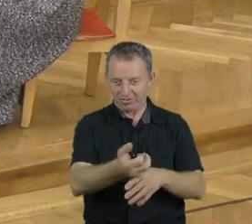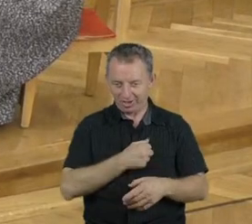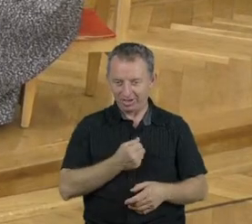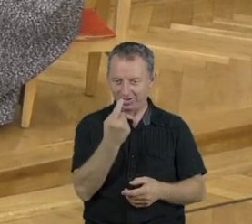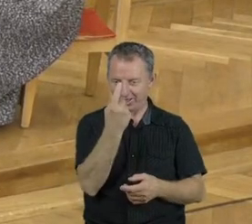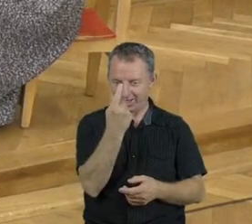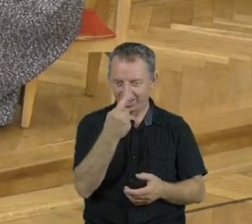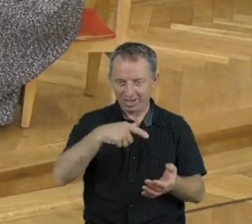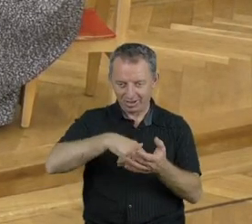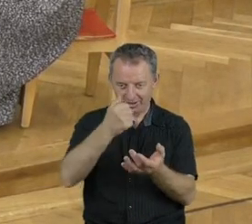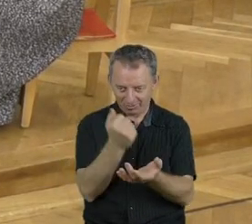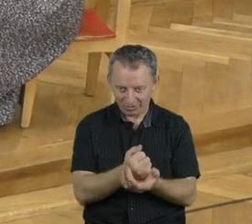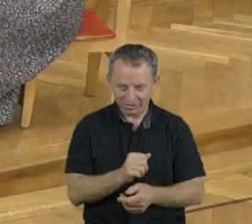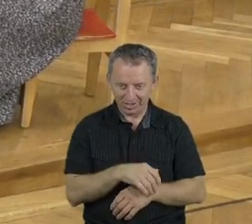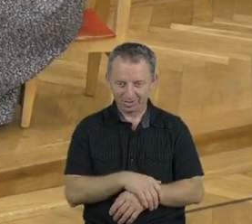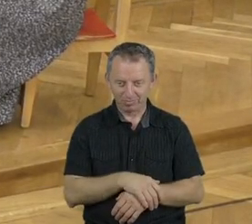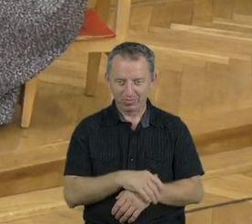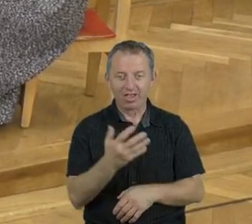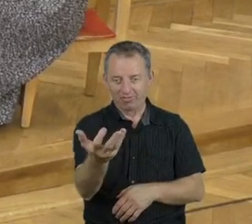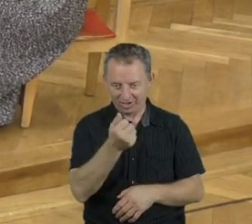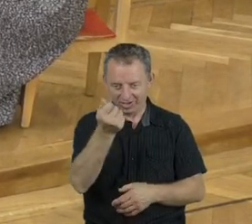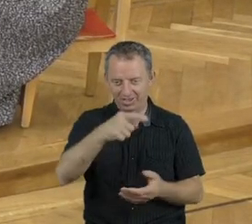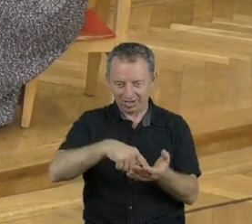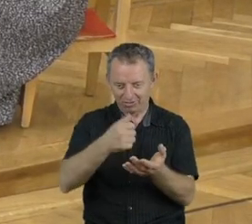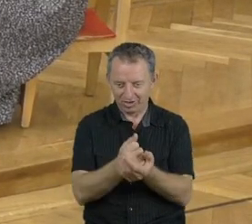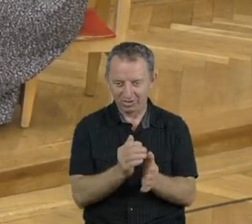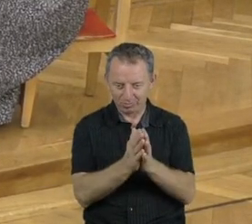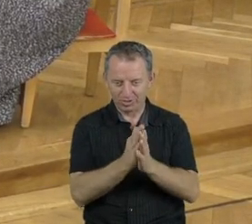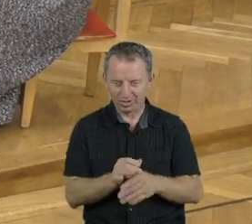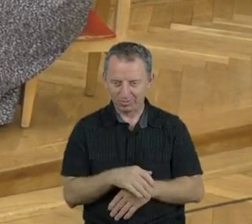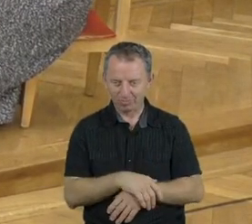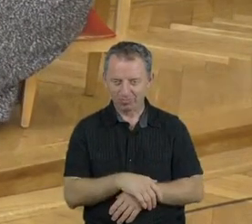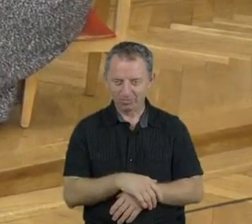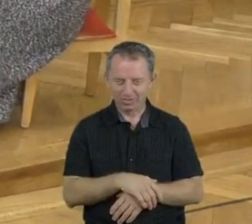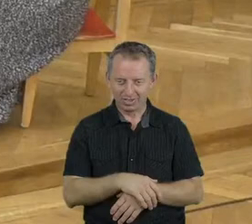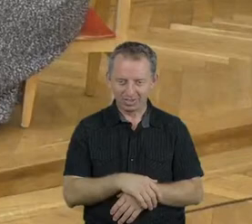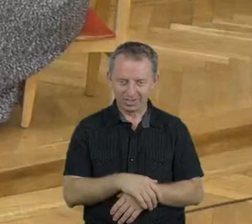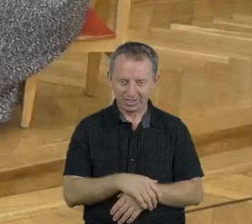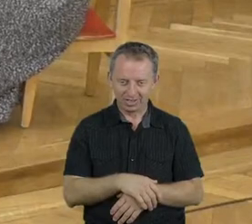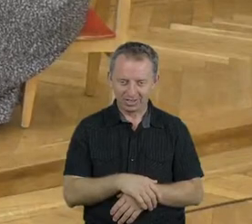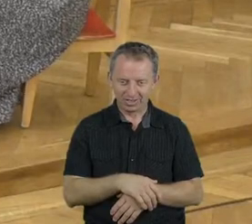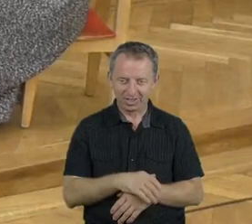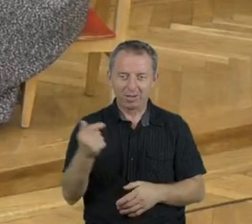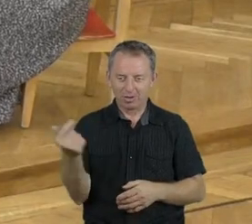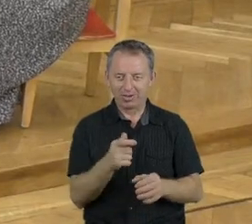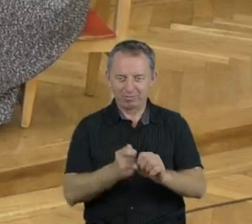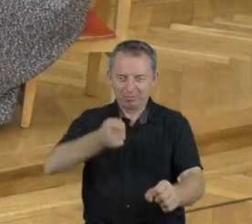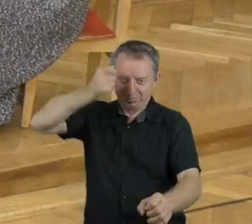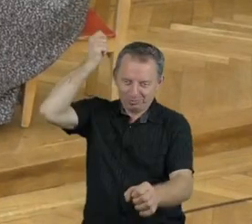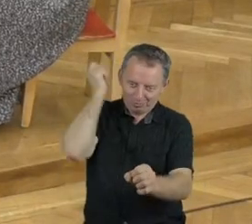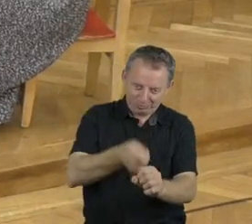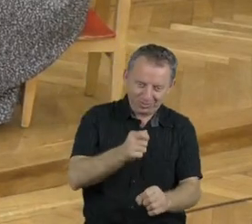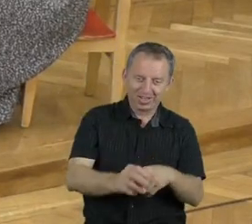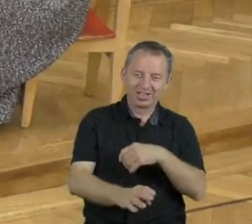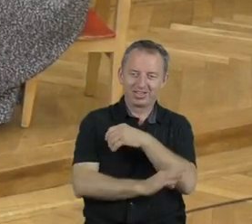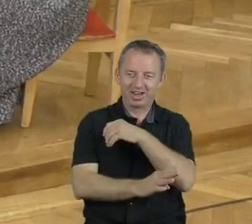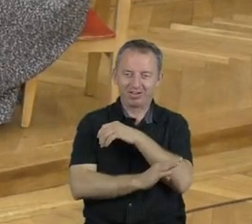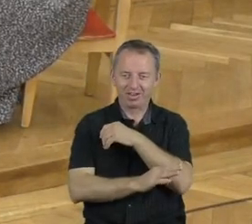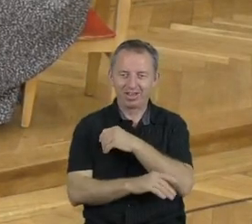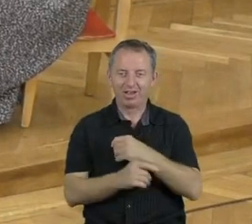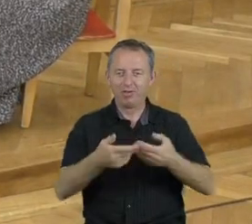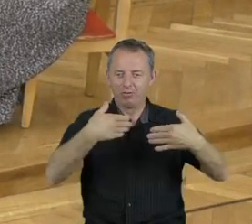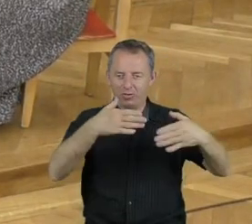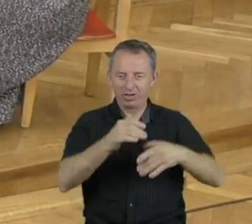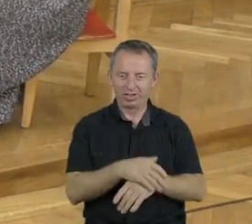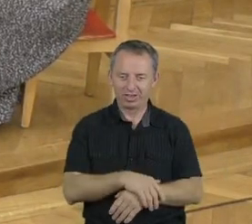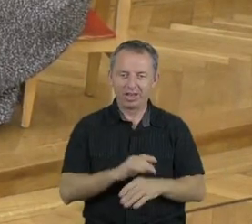jeden gwoździk, weź jeden gwoździk proszę, i będzie musiał wbić go w drewnianą furtkę,